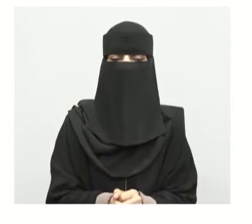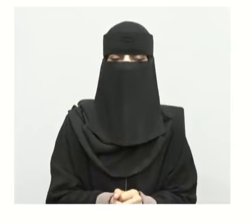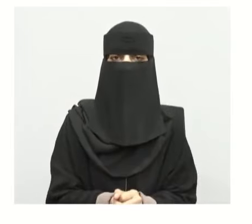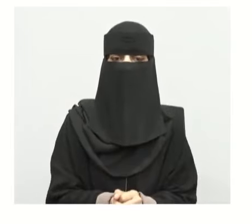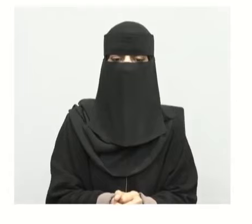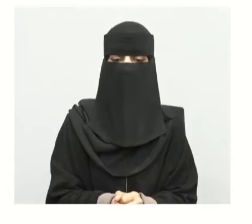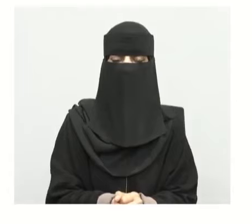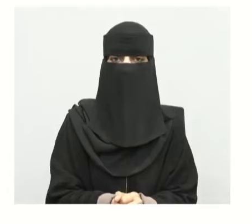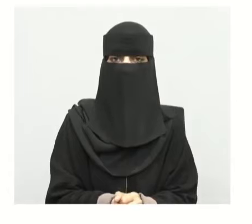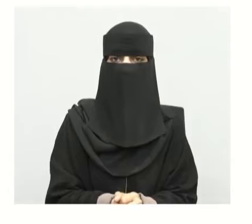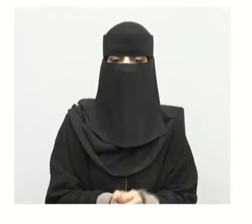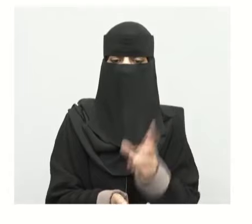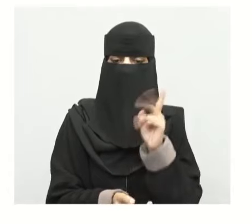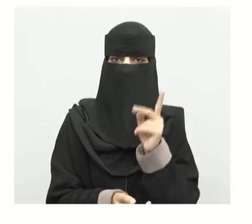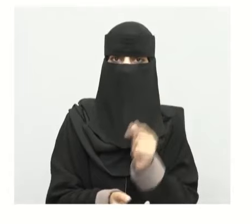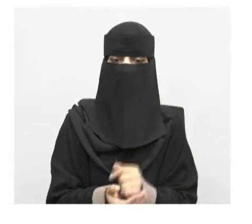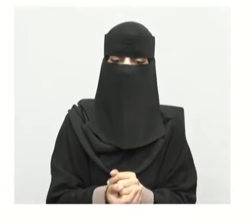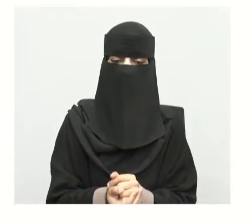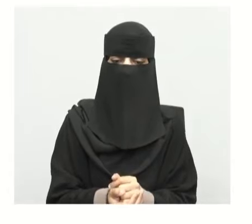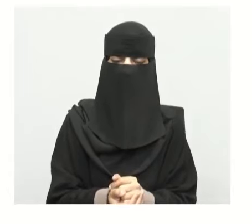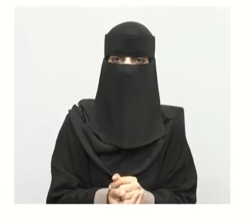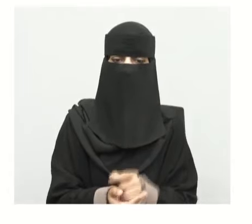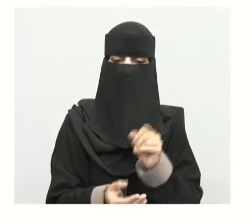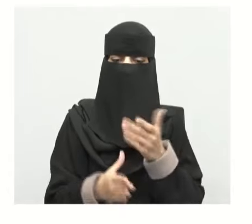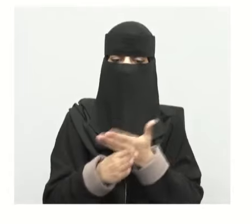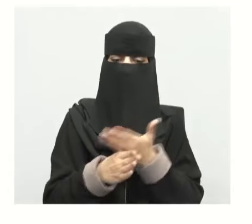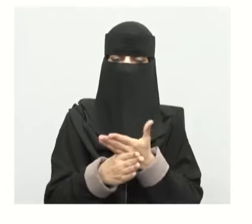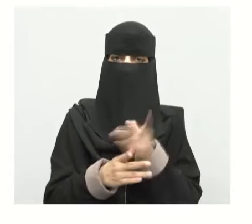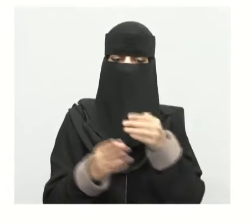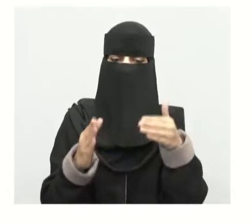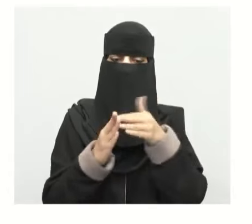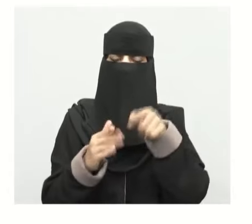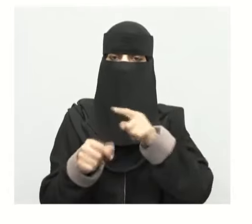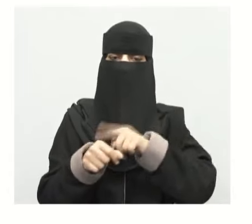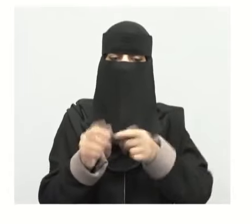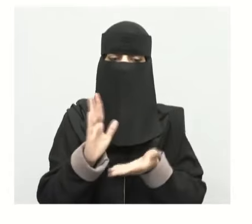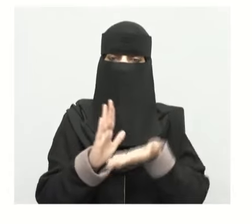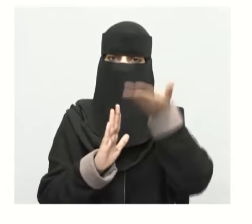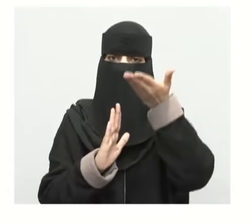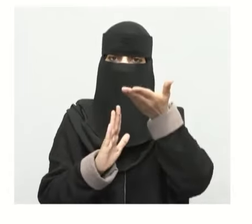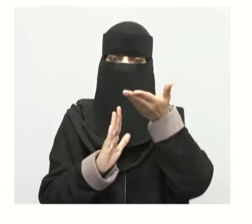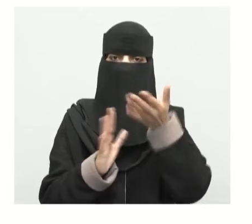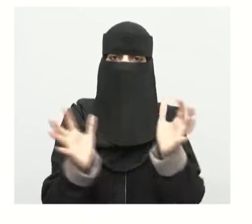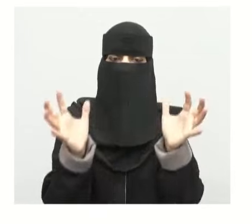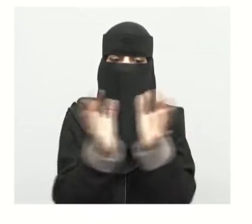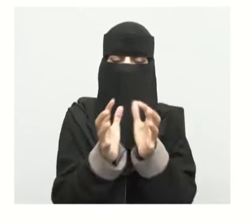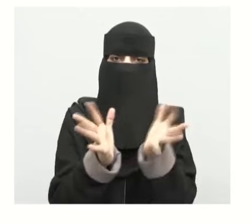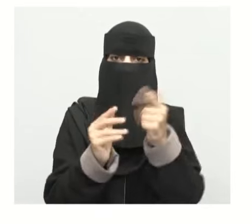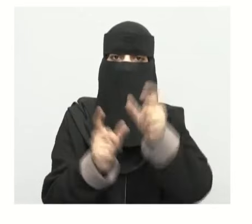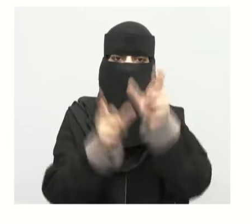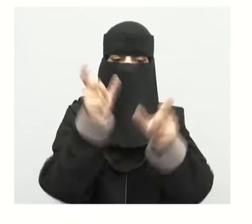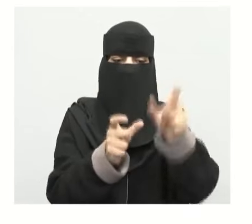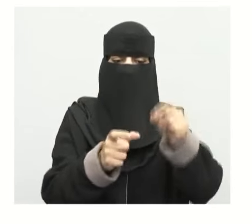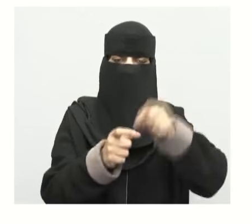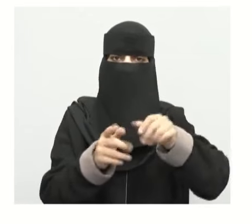المالحه السؤال الثاني ما الاسباب التي تؤدي الى ارتفاع الكثافه السكانيه